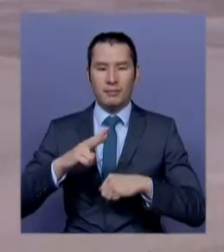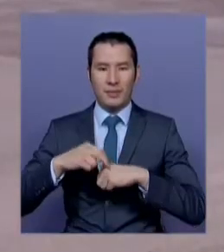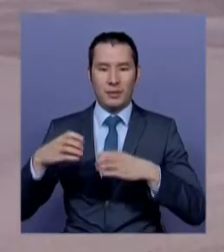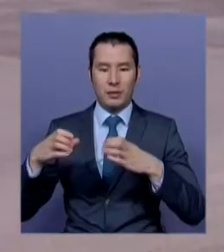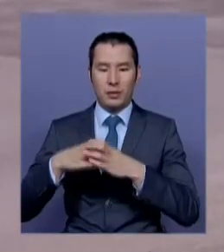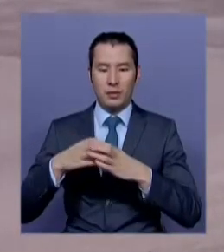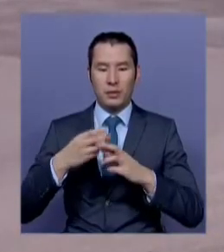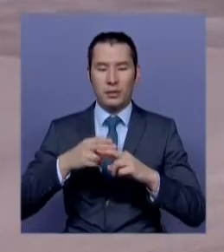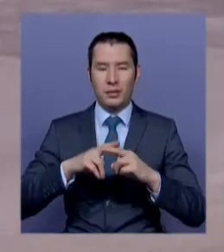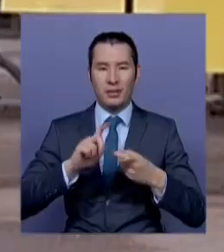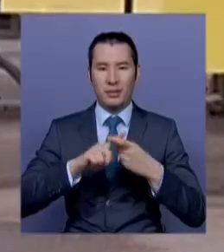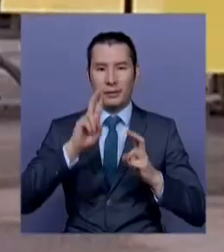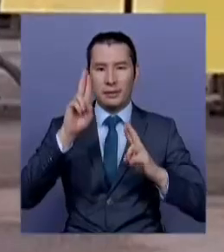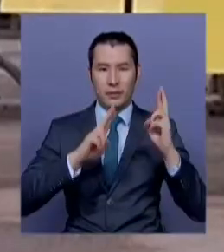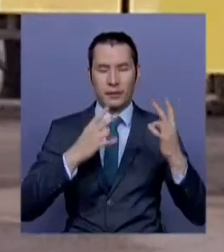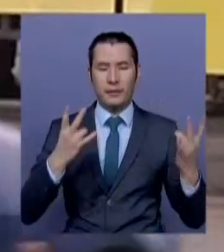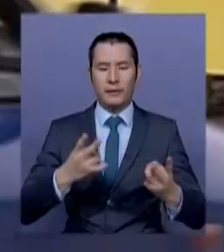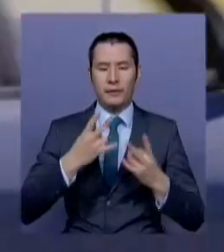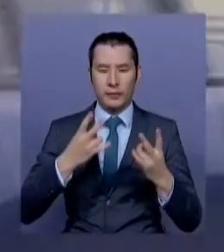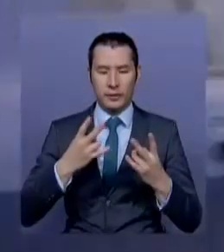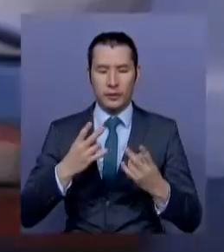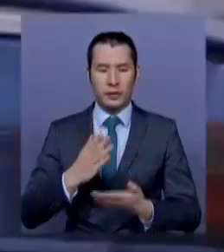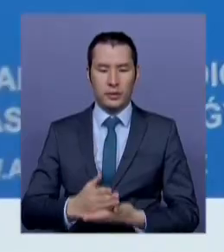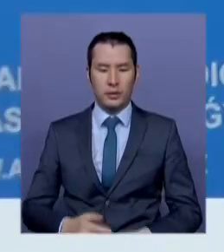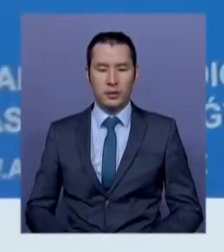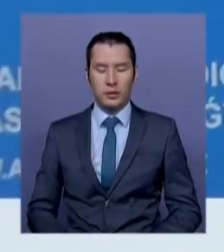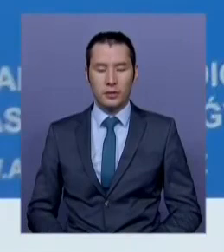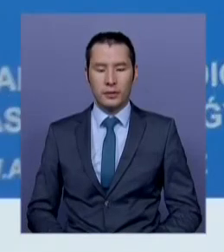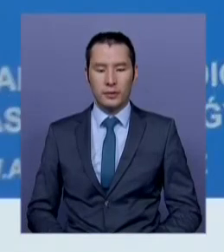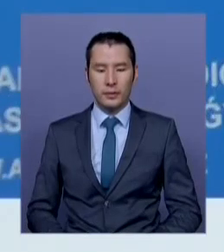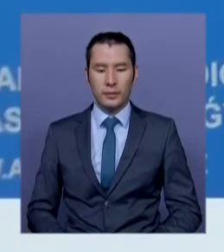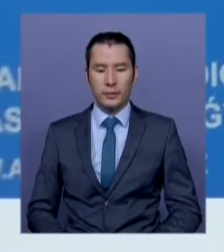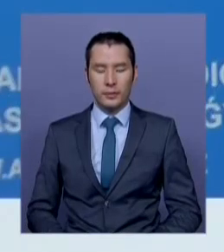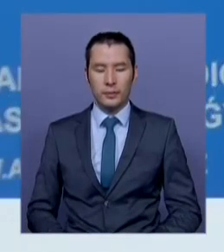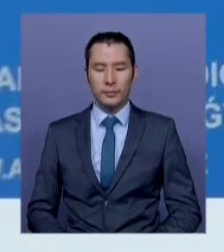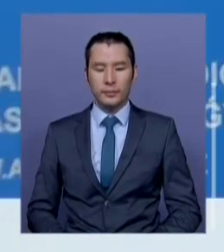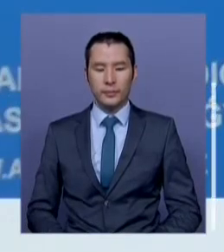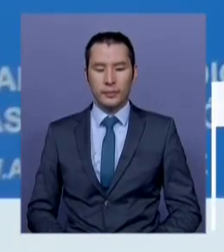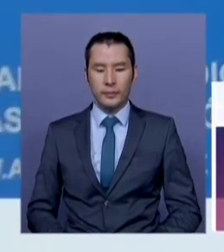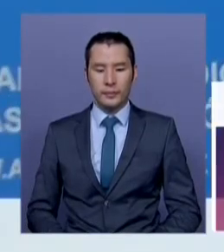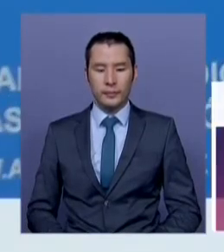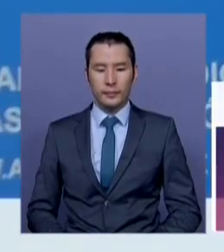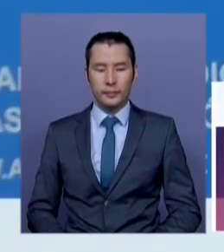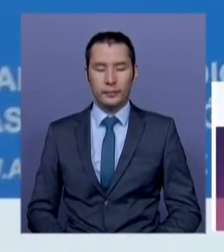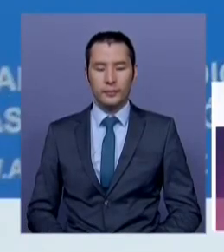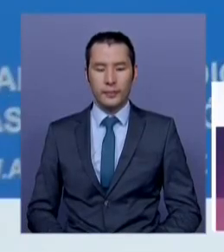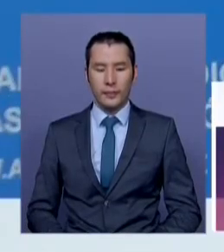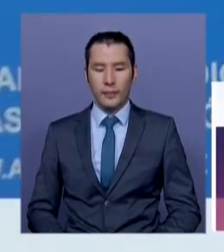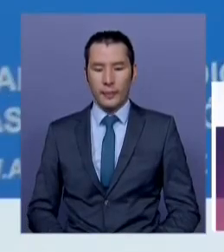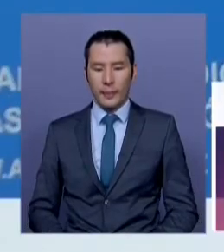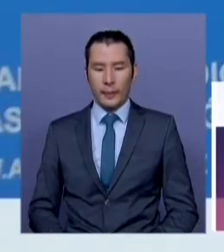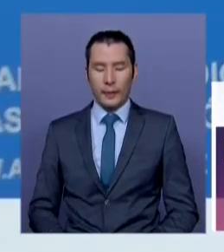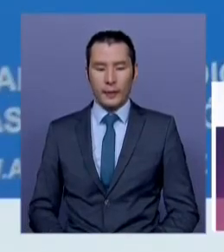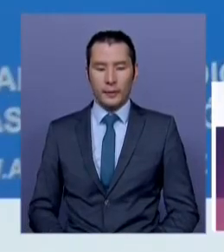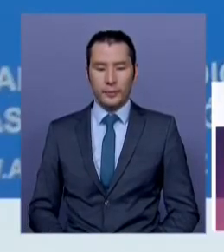режимінің әлі жойылмағанын тағы бір мәрте еске салды. Бақылау өткізу пункттерімен тек жедел штаб директорының арнайы тізіміне